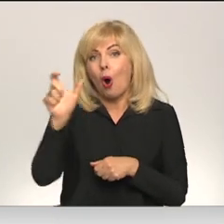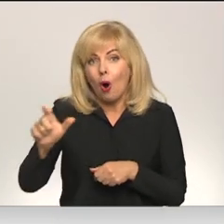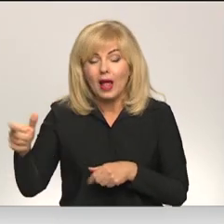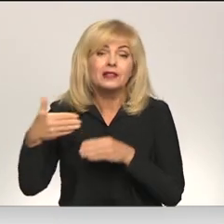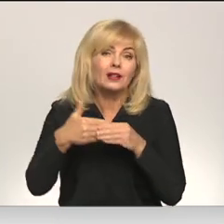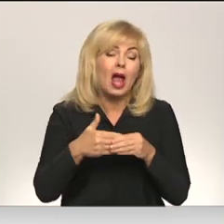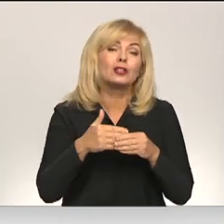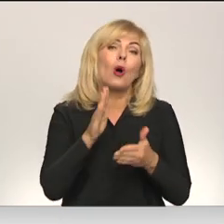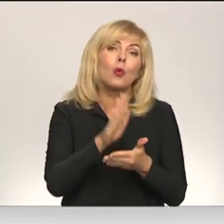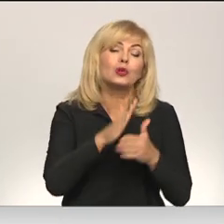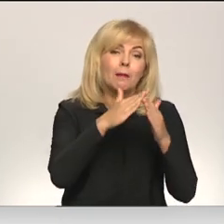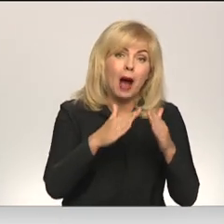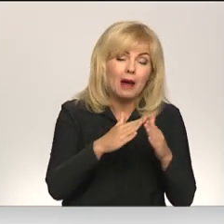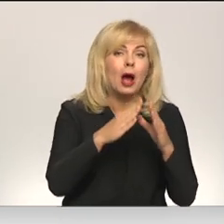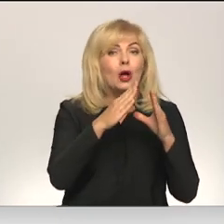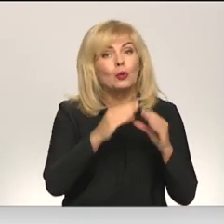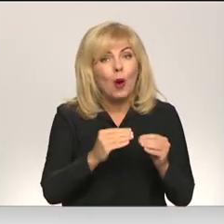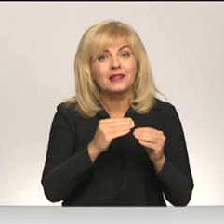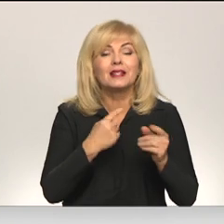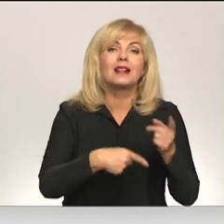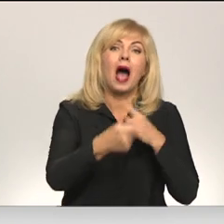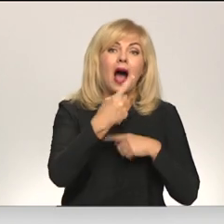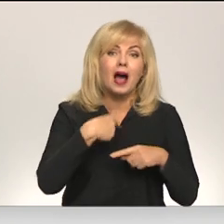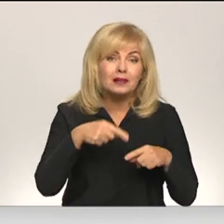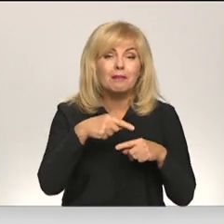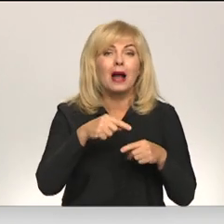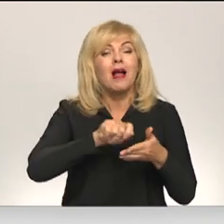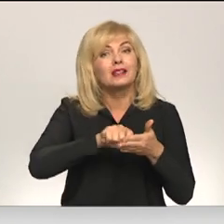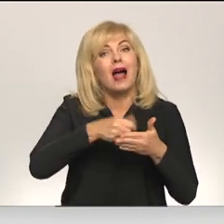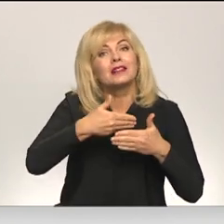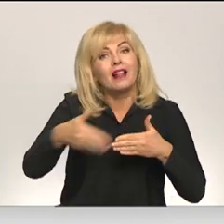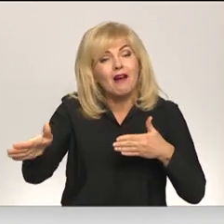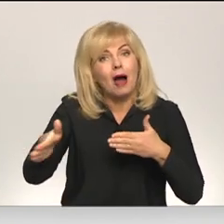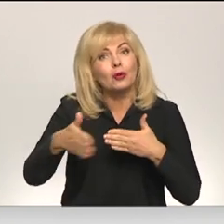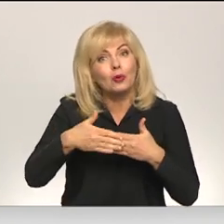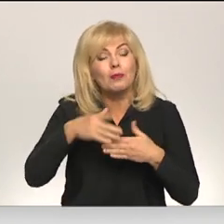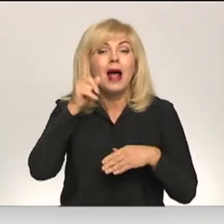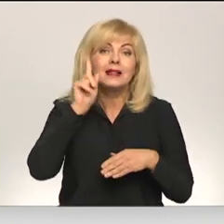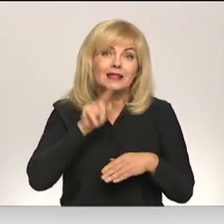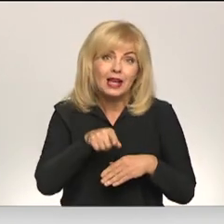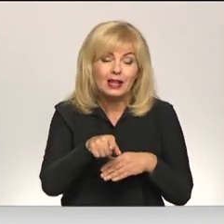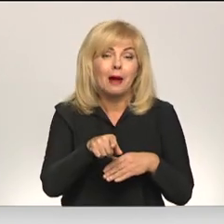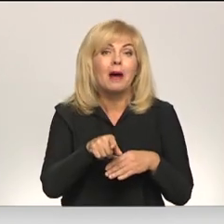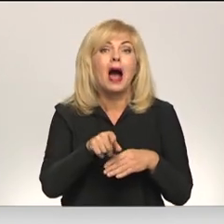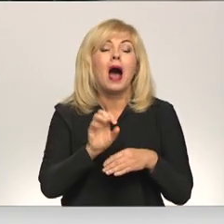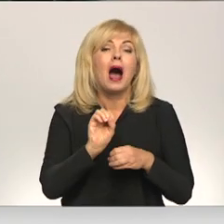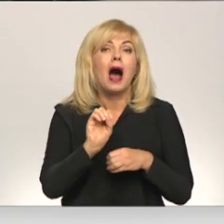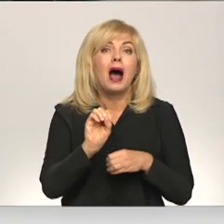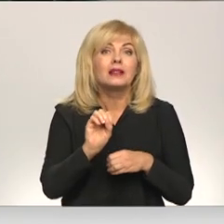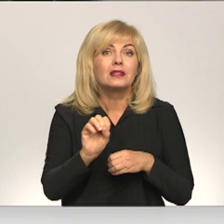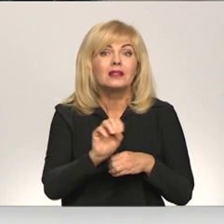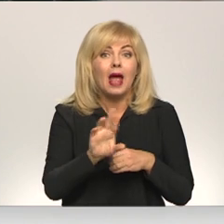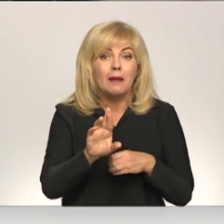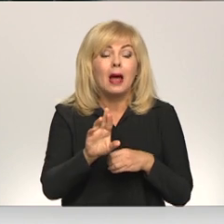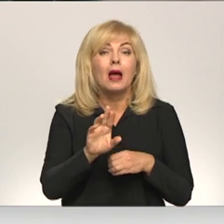tad viņi nāca atpakaļ, slēdza vaļā durvis, un zinājām, piemēram, mēs atstājām viņu, ir trauks